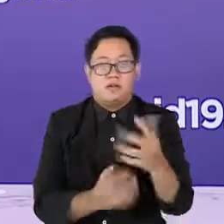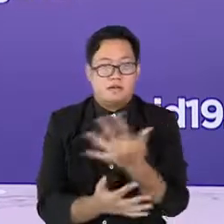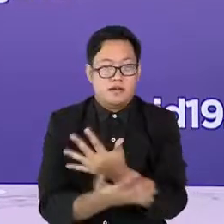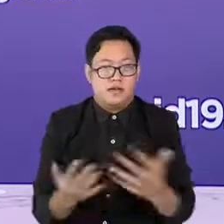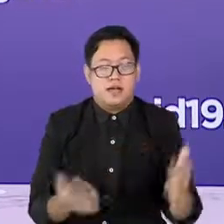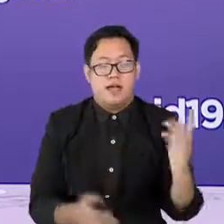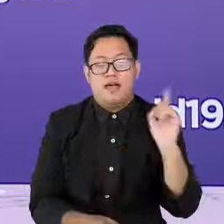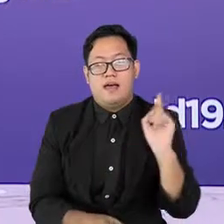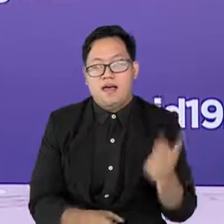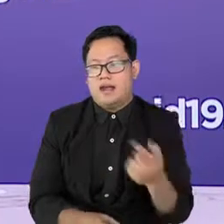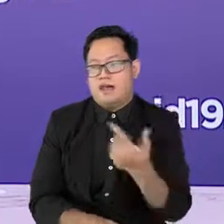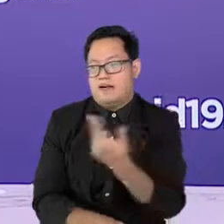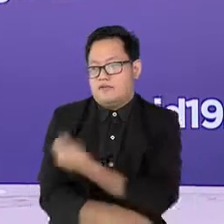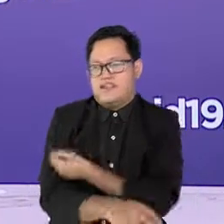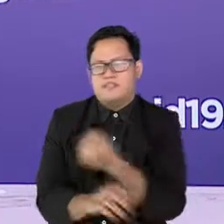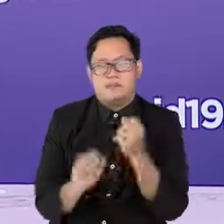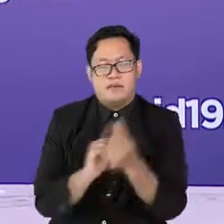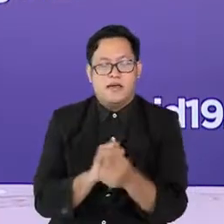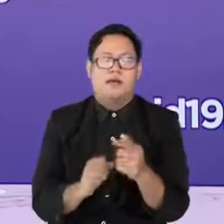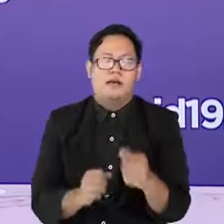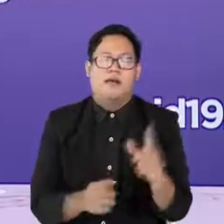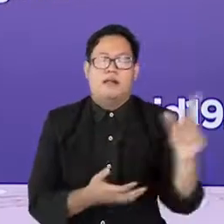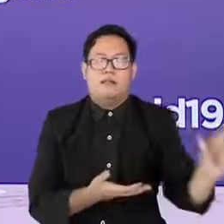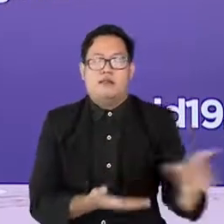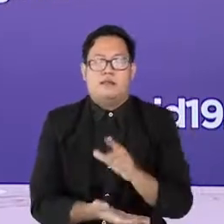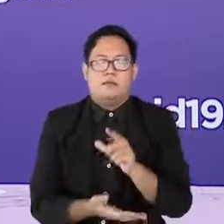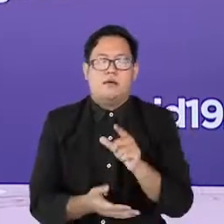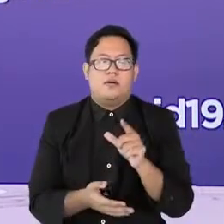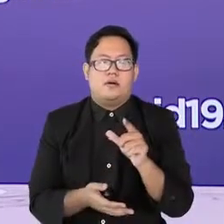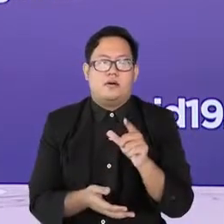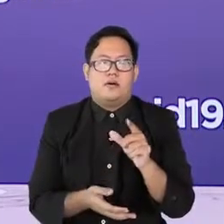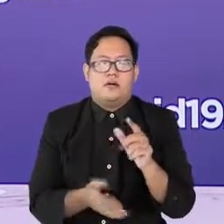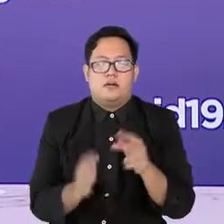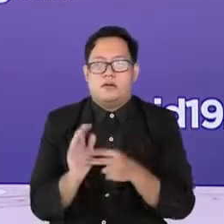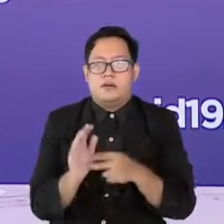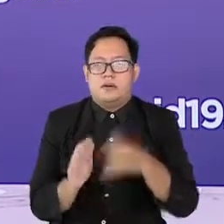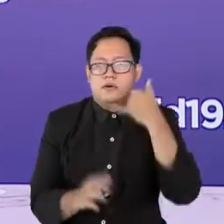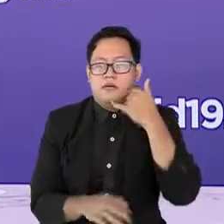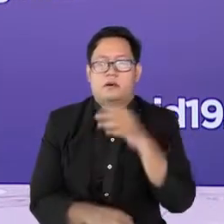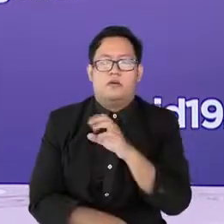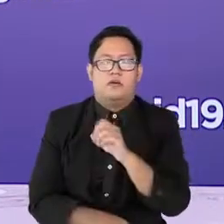berbayar maka temuan ini dapat disampaikan ke nomor pengaduan